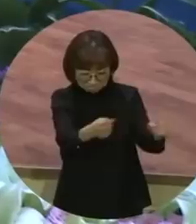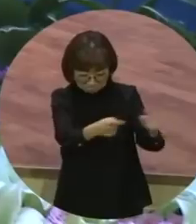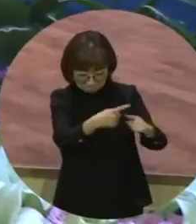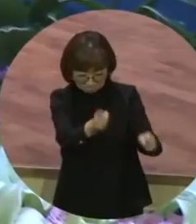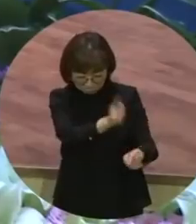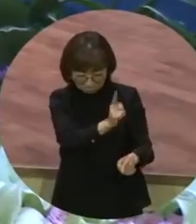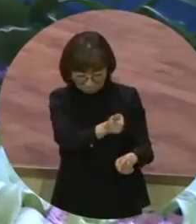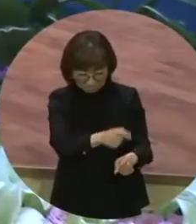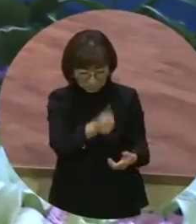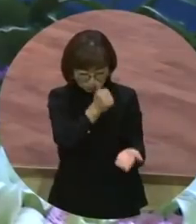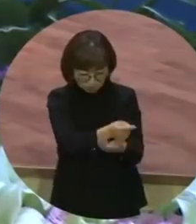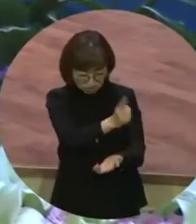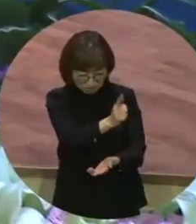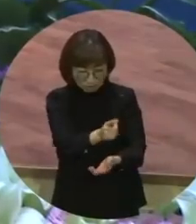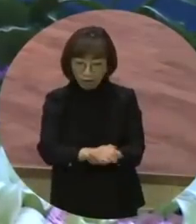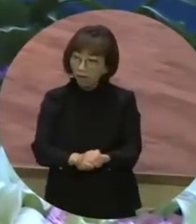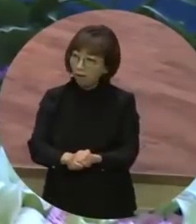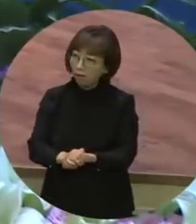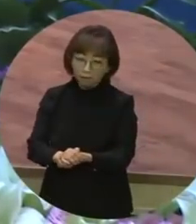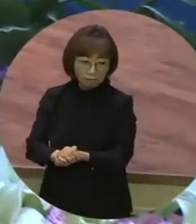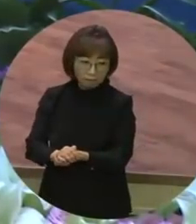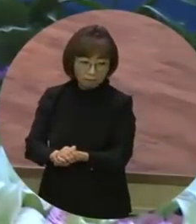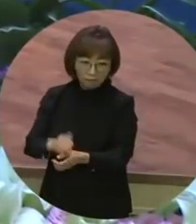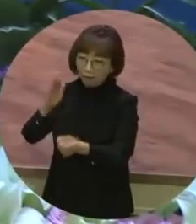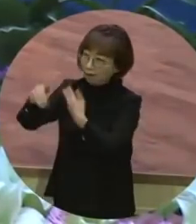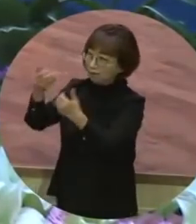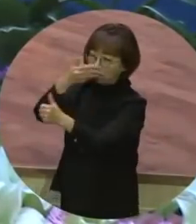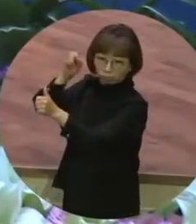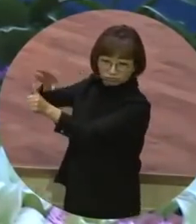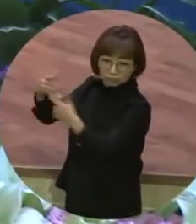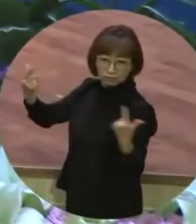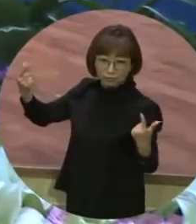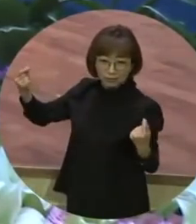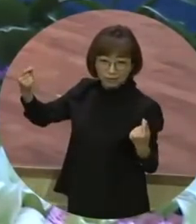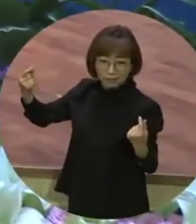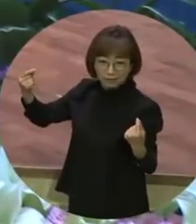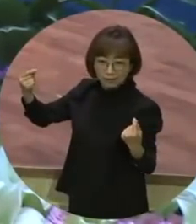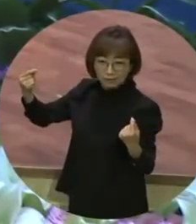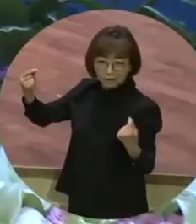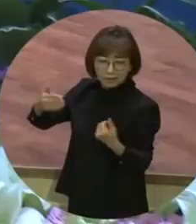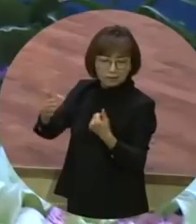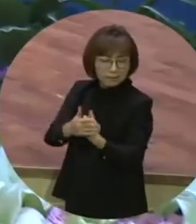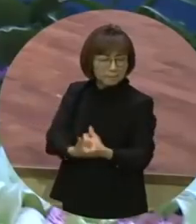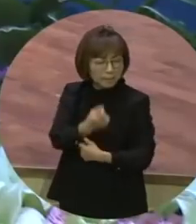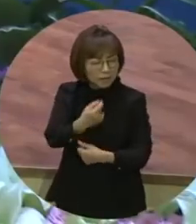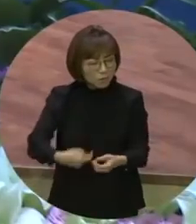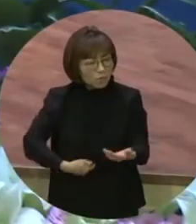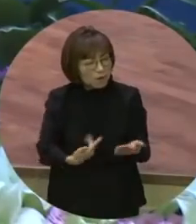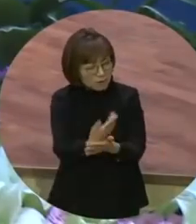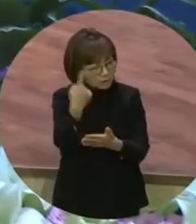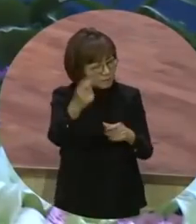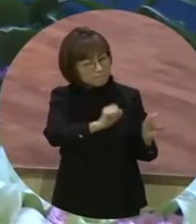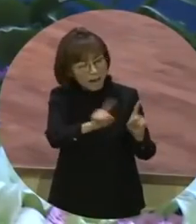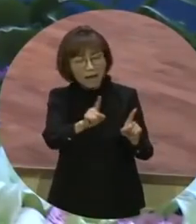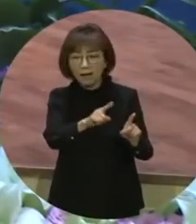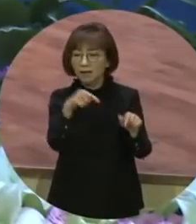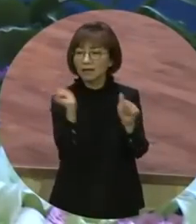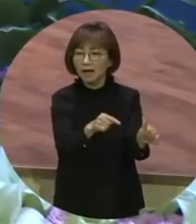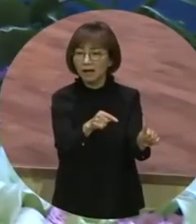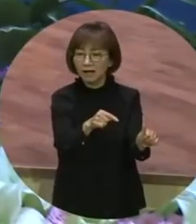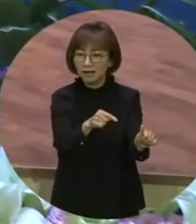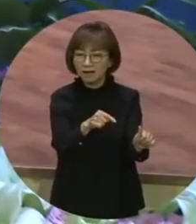심정. 빨리 나오라. 지금 로마 교회 성도들 보고 하는 말이에요, 지금. 불신자 보고 하는 말이